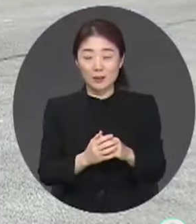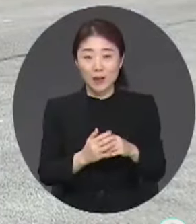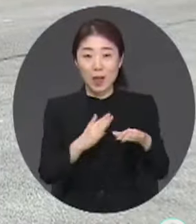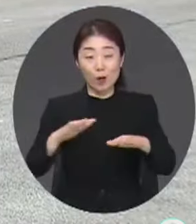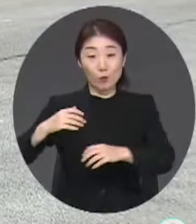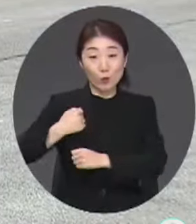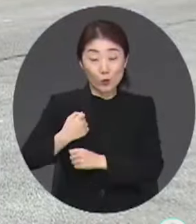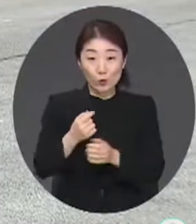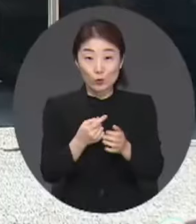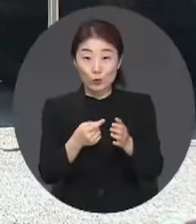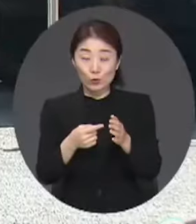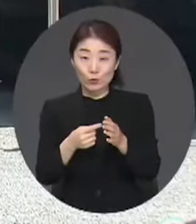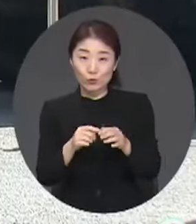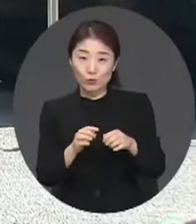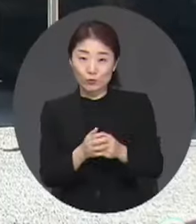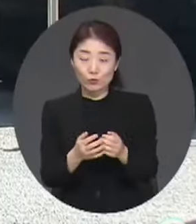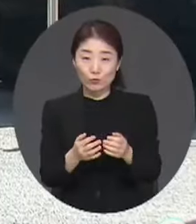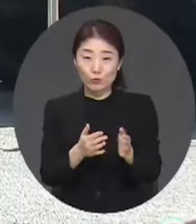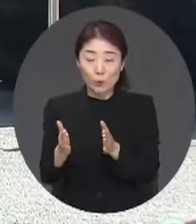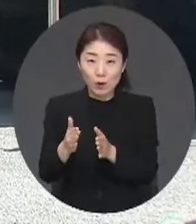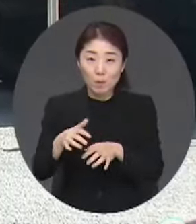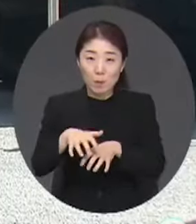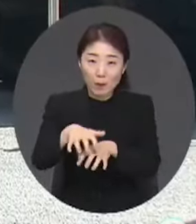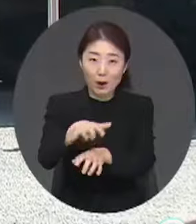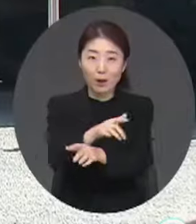연주회와 의장대 시범, 함정 공개 등